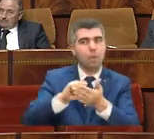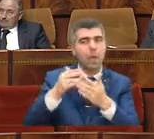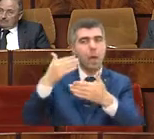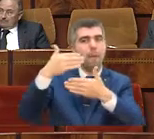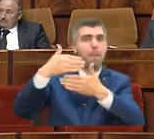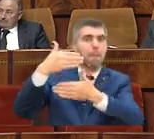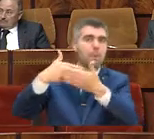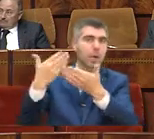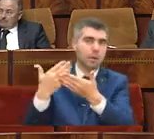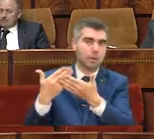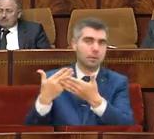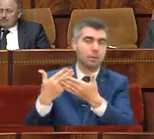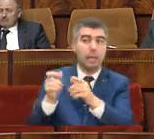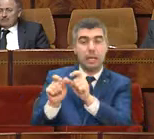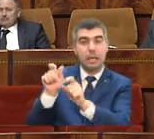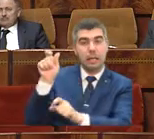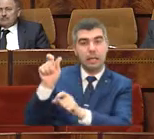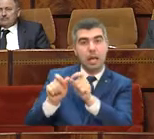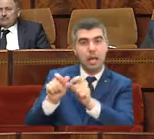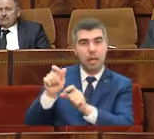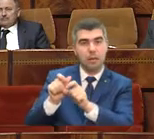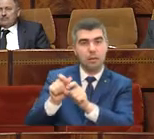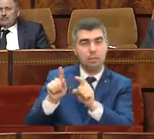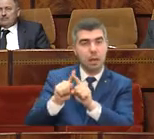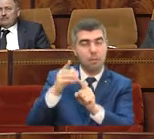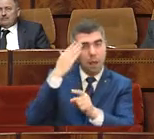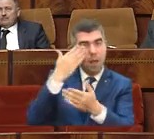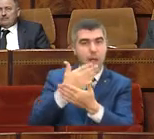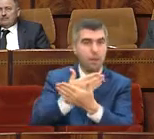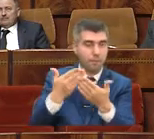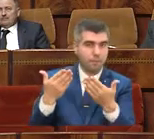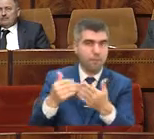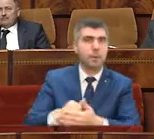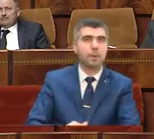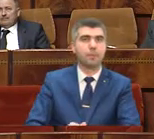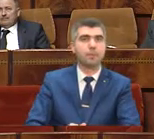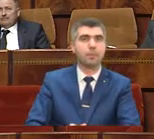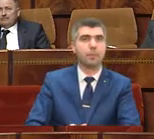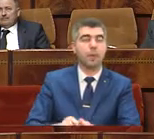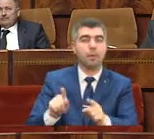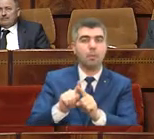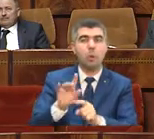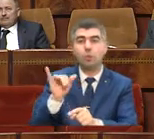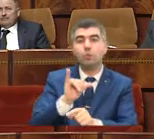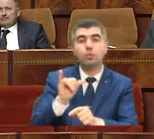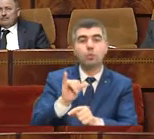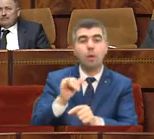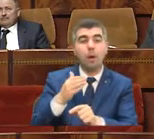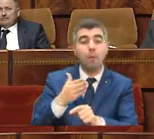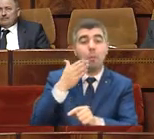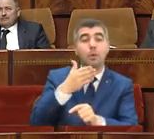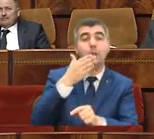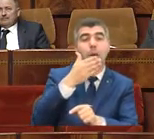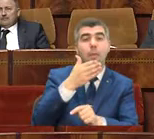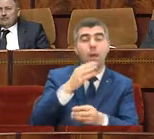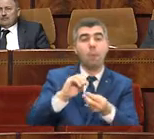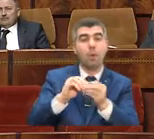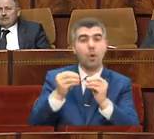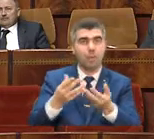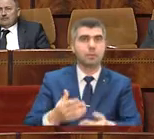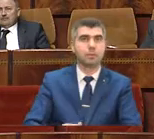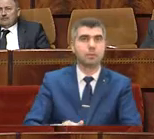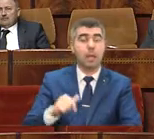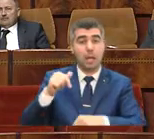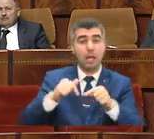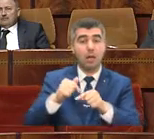الناس، بغيتكم السيد الوزير تعرفوا على انه ماذا يترتب على هذه المشاكل. راه كاين الرجل